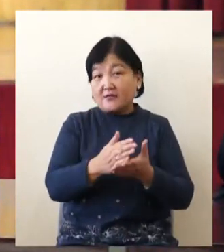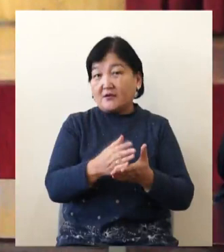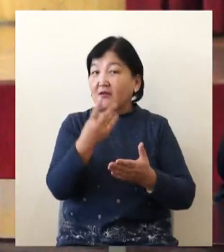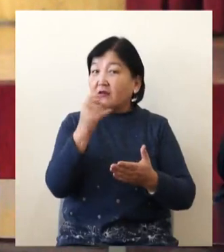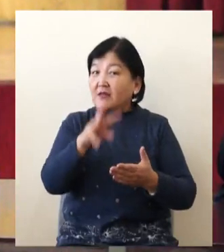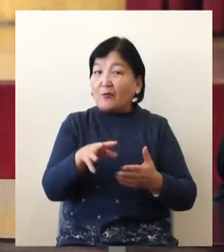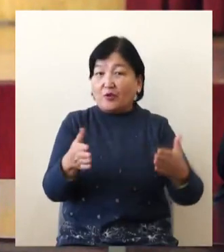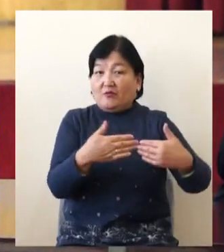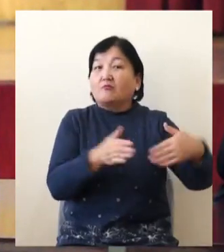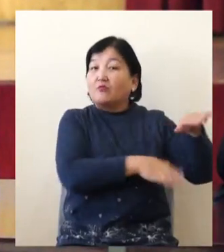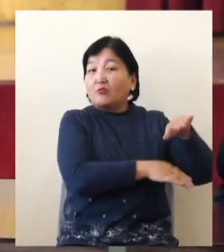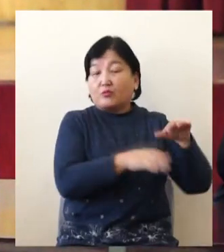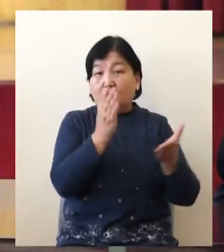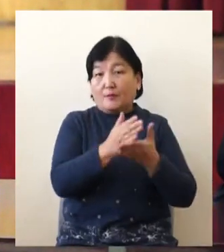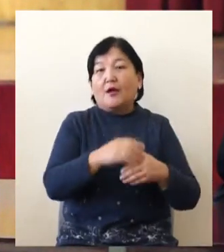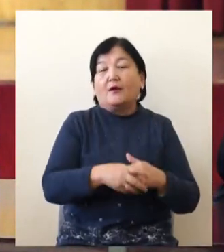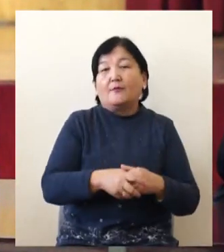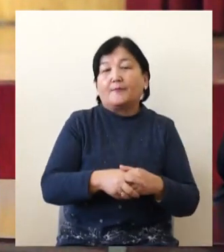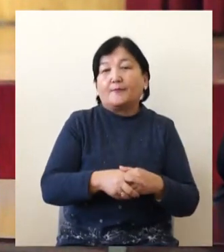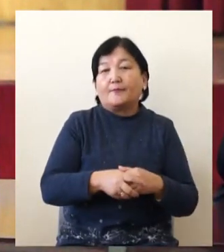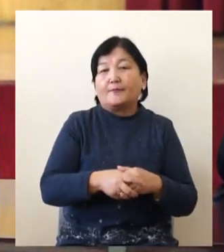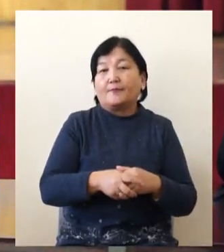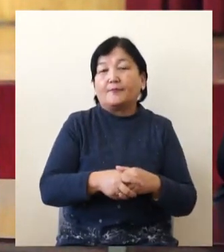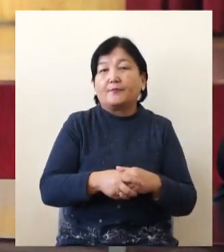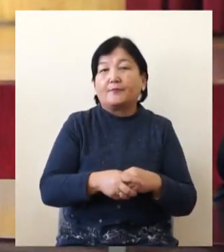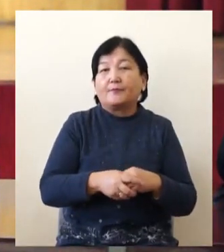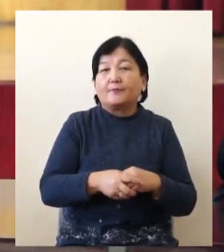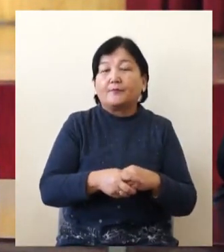А энэ одоо алга болж байгаа. Ягагт төрөнийхэн засгийн хийсэн ажил гэдэг.